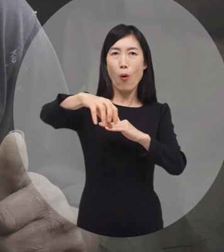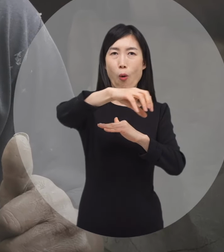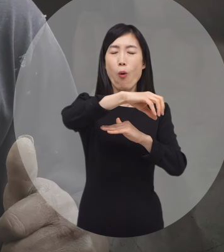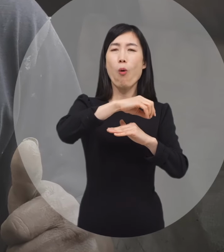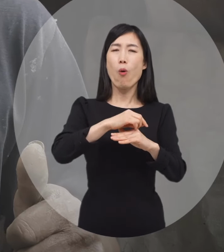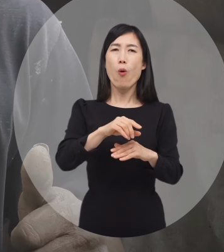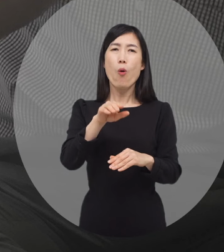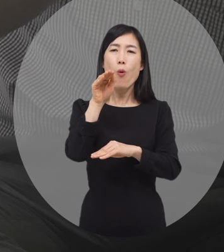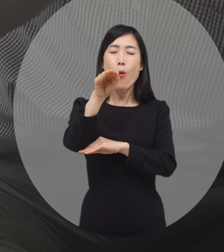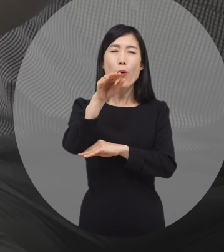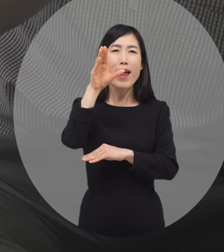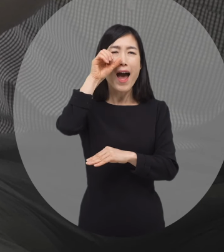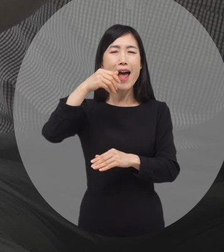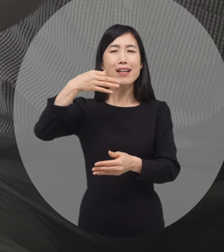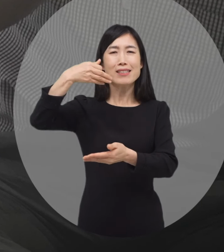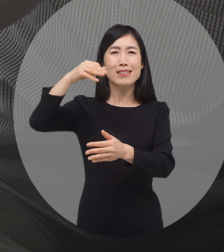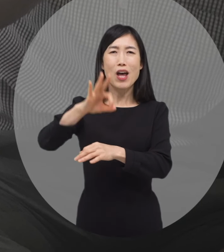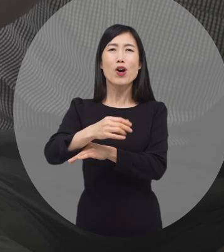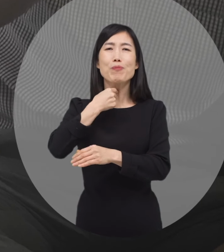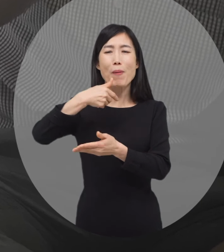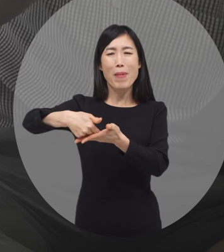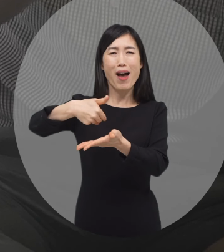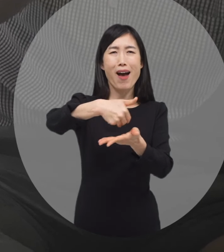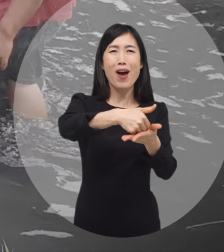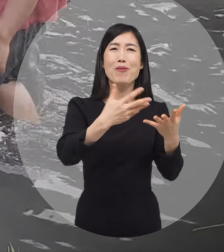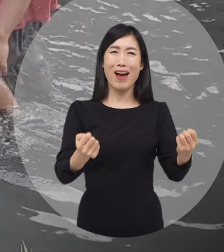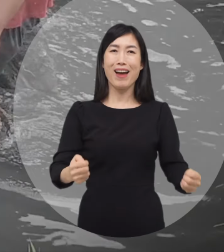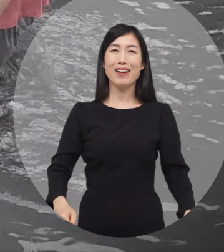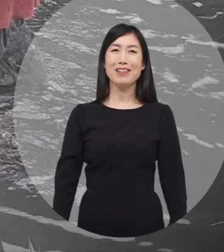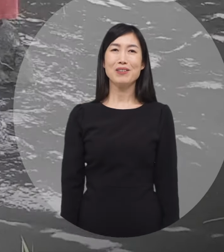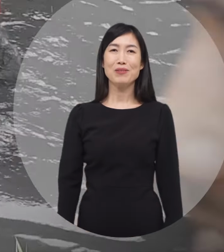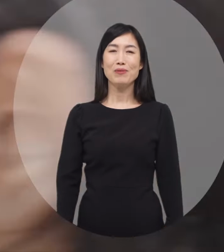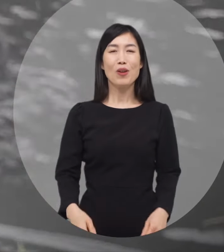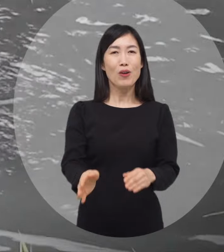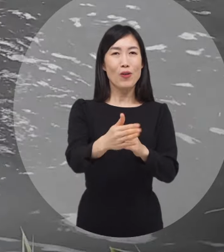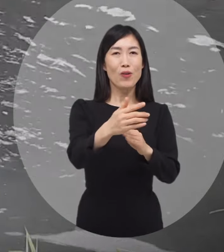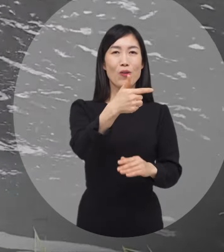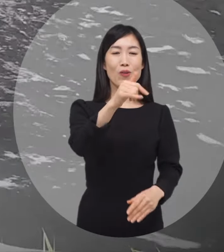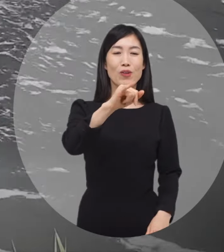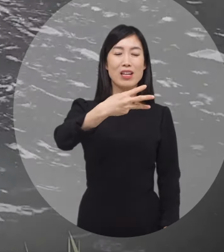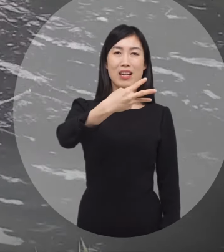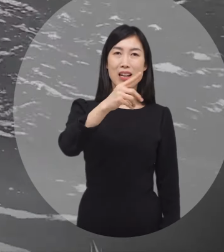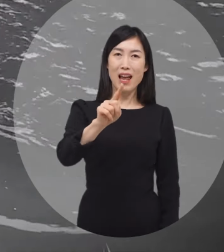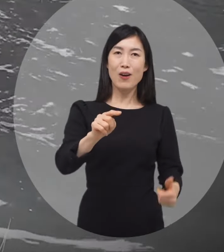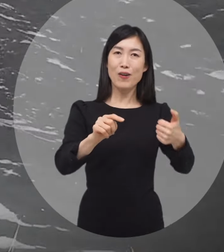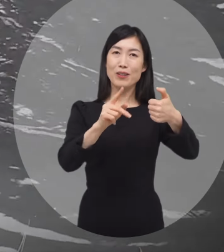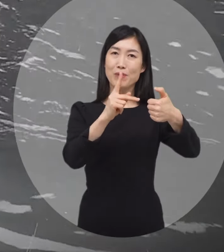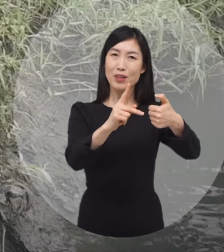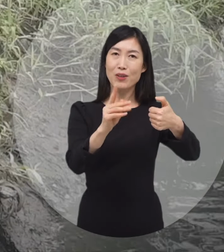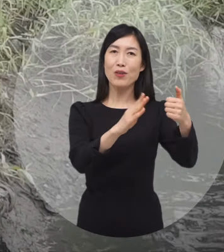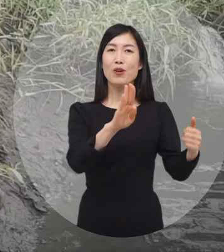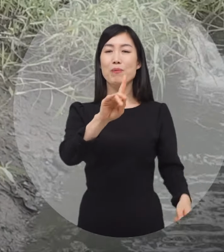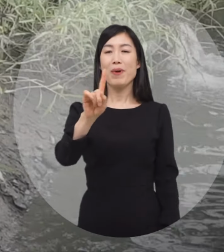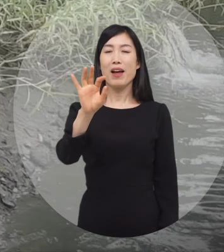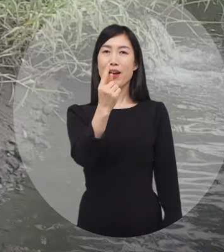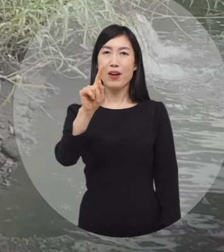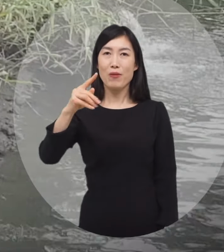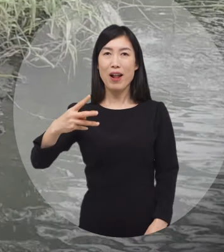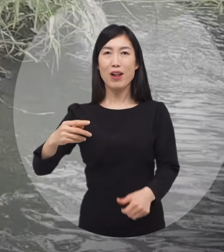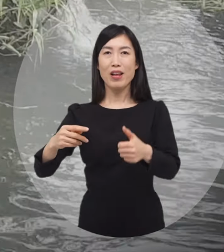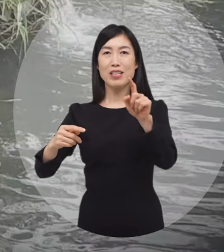부부의 오리알은 인기 만점이랍니다. 또 닐라 50kg과 바왈 10kg의